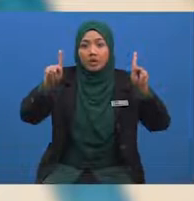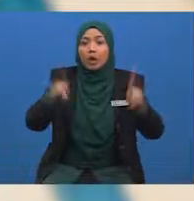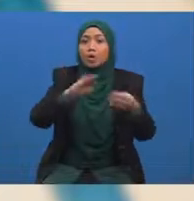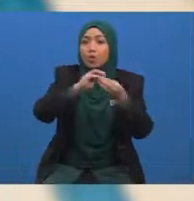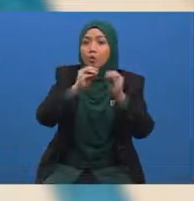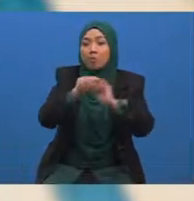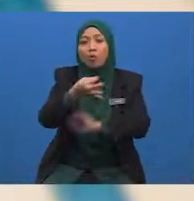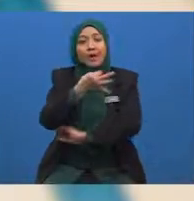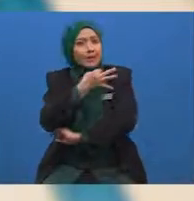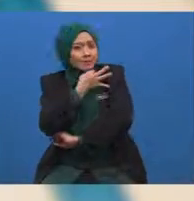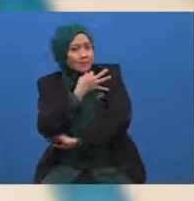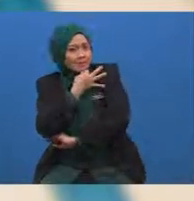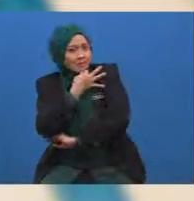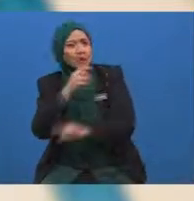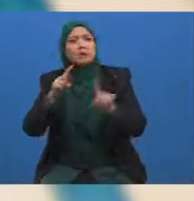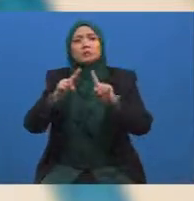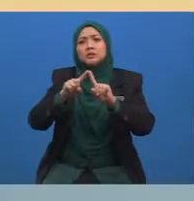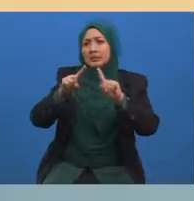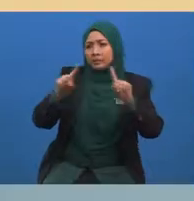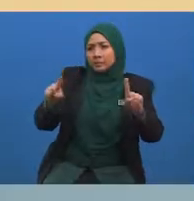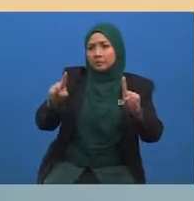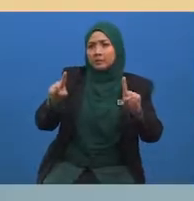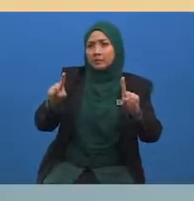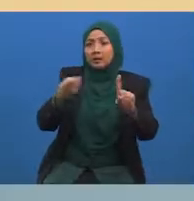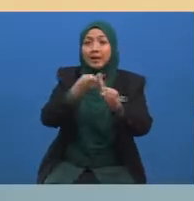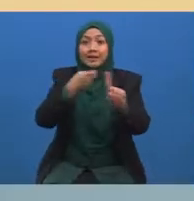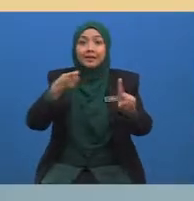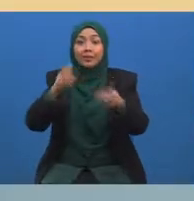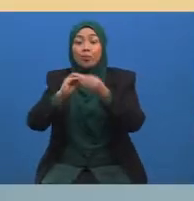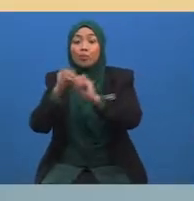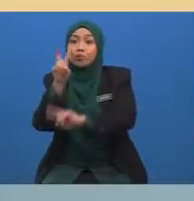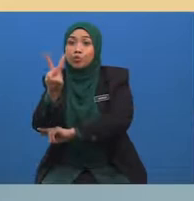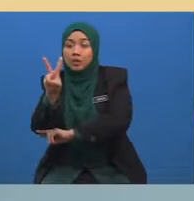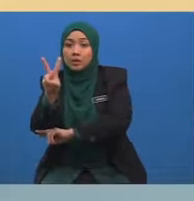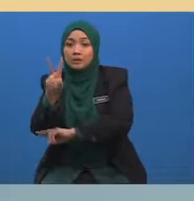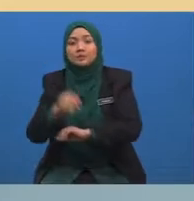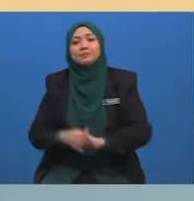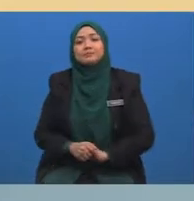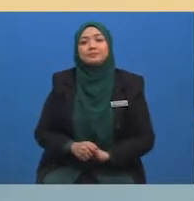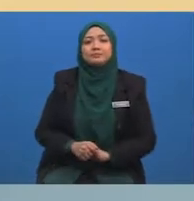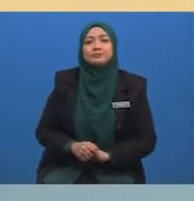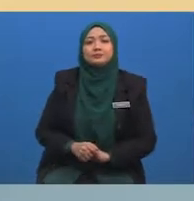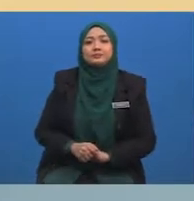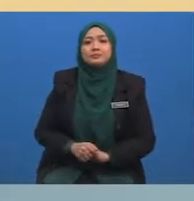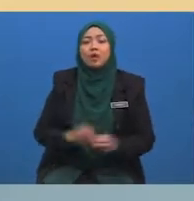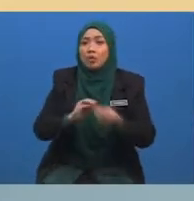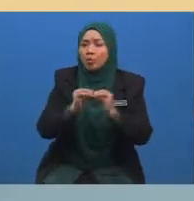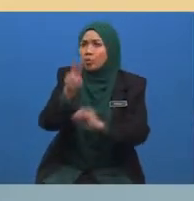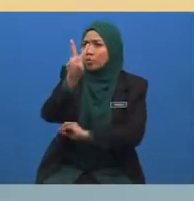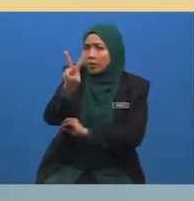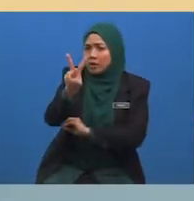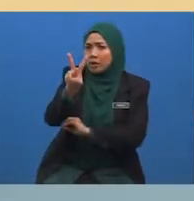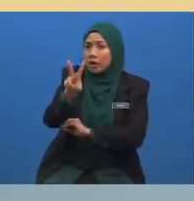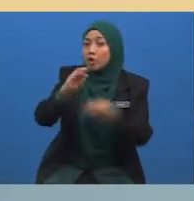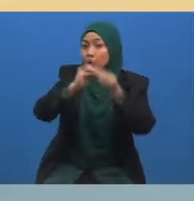ganjil, kecuali 2, iaitu satu-satunya nombor genap yang